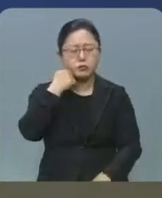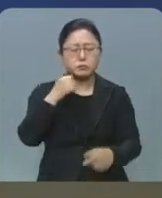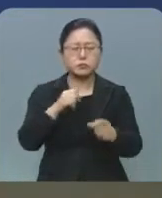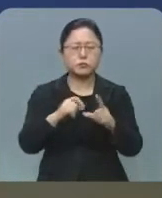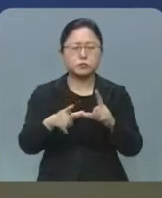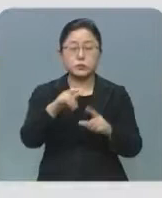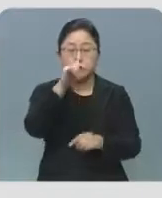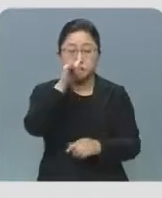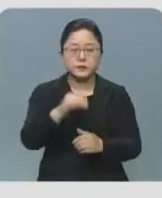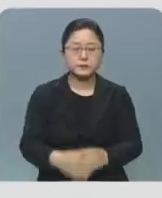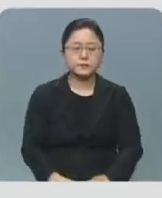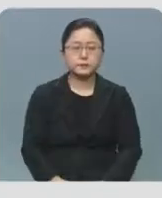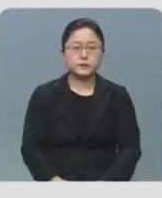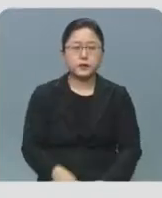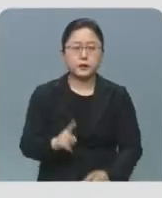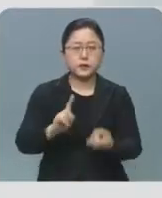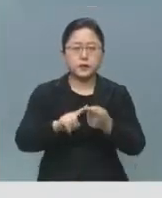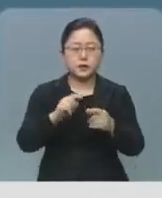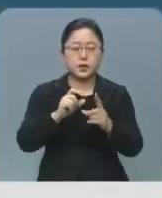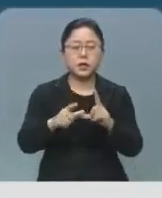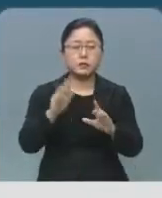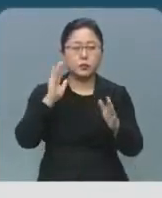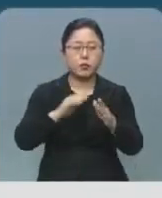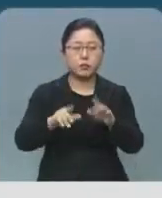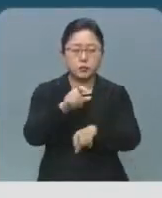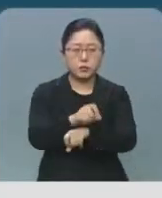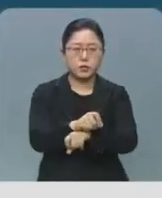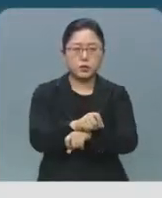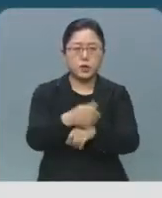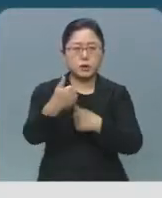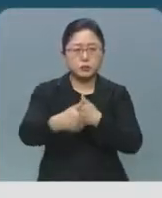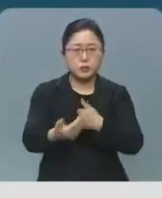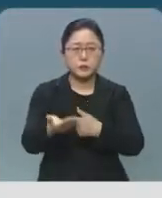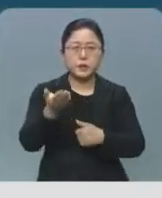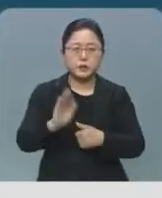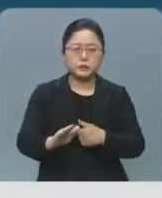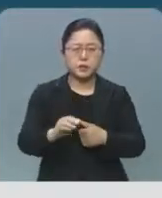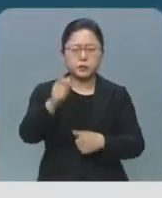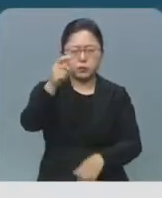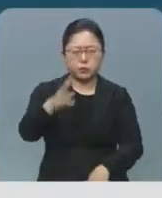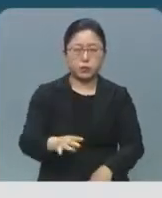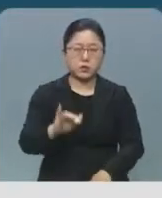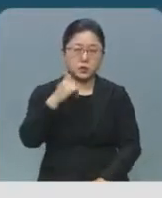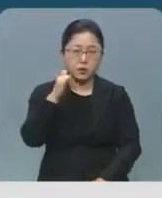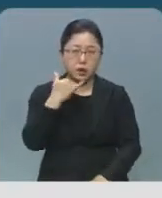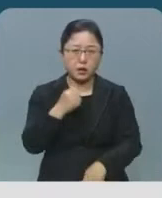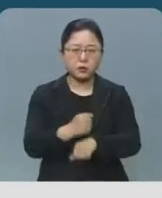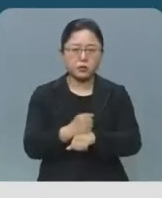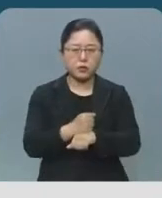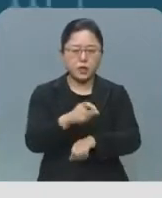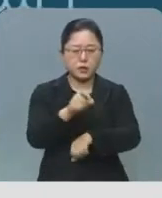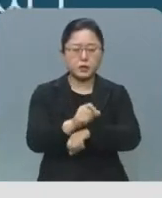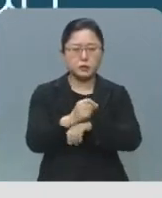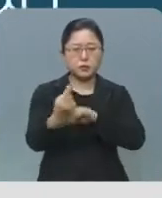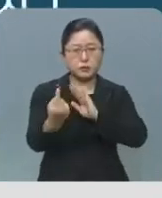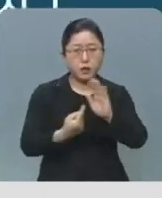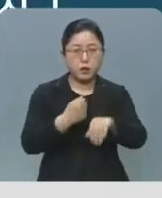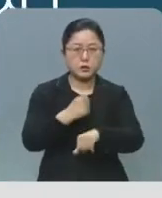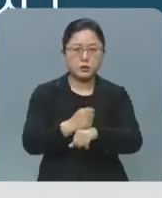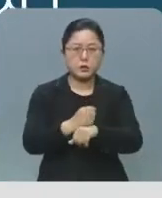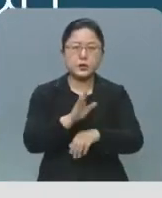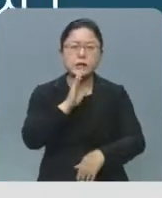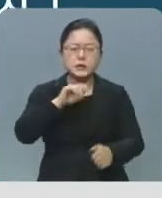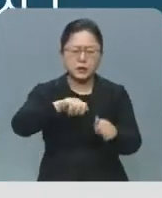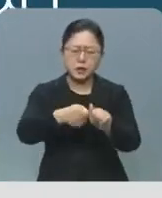어려운 부분이 있어요. 이에 대해 일부 공무원들은 권고라고 말했지만 여러 차례 연락이 오고 사무실을 찾아오는 등